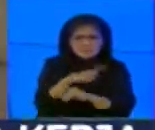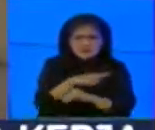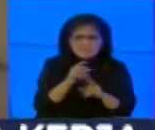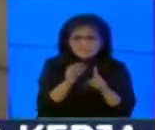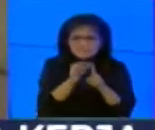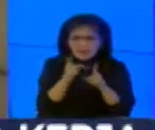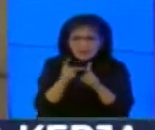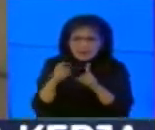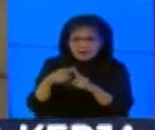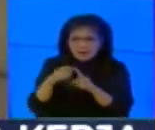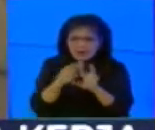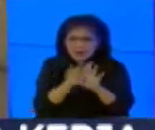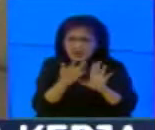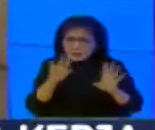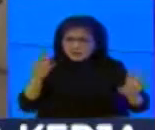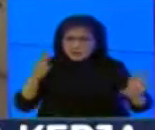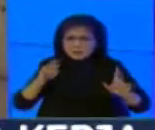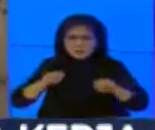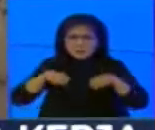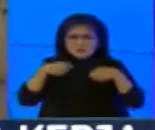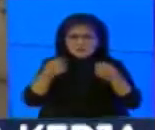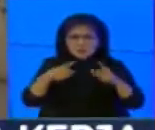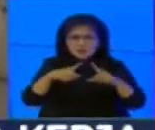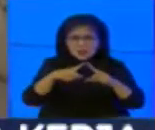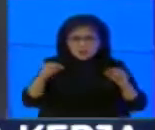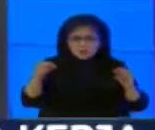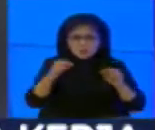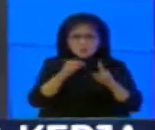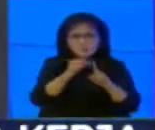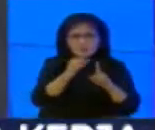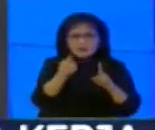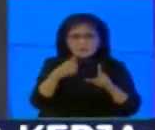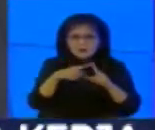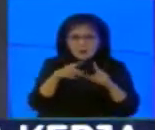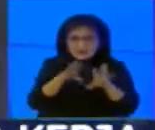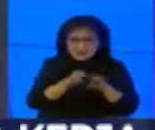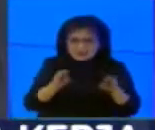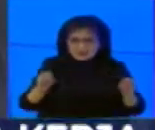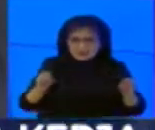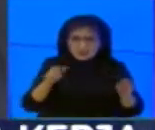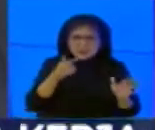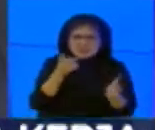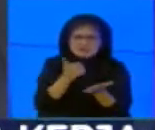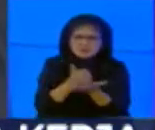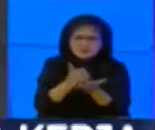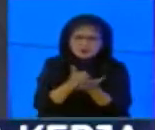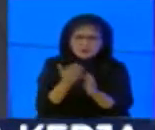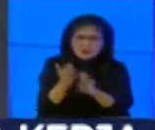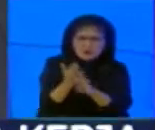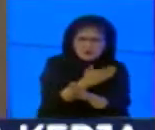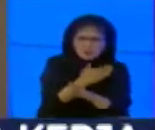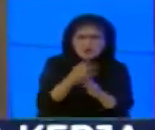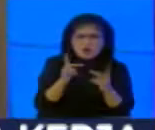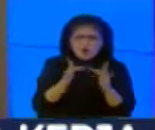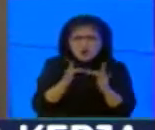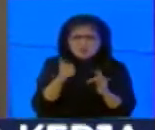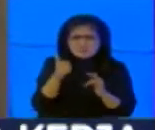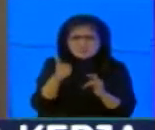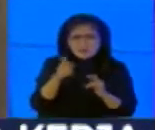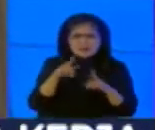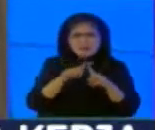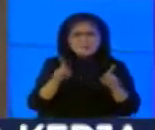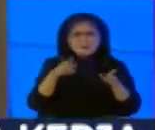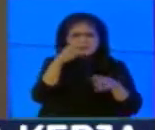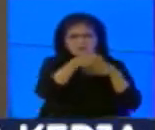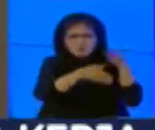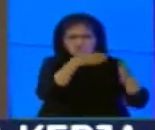untuk mendaftar kartu prakerja. Pengurusan kartu prakerja sebenarnya dibuka secara online, namun masih banyak warga yang mengaku